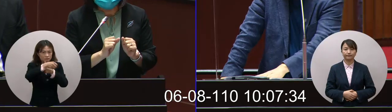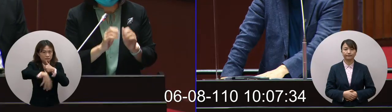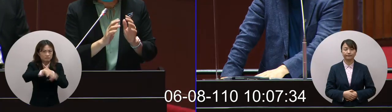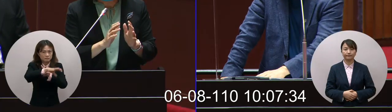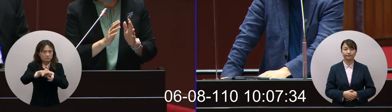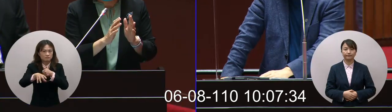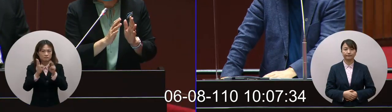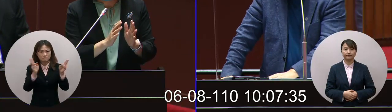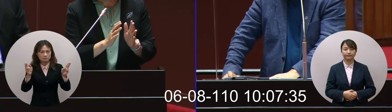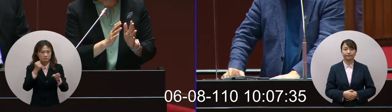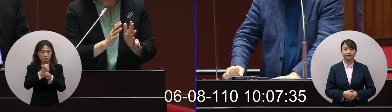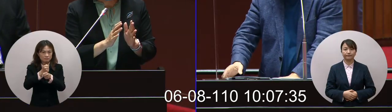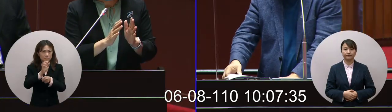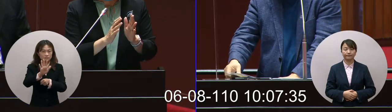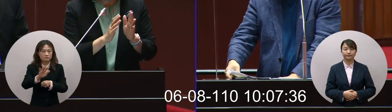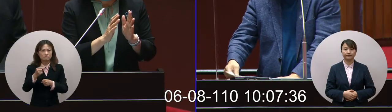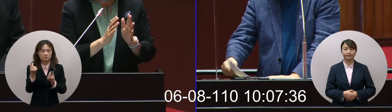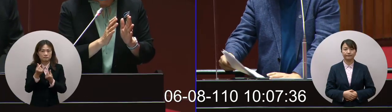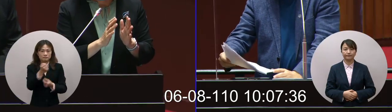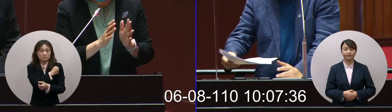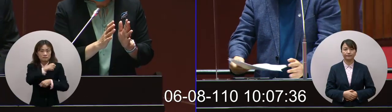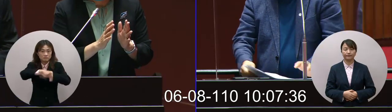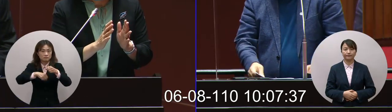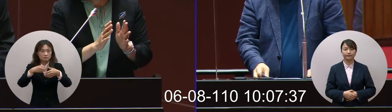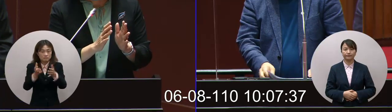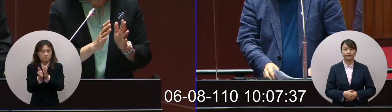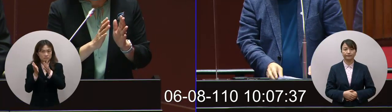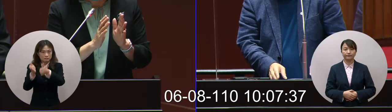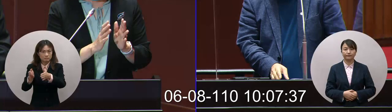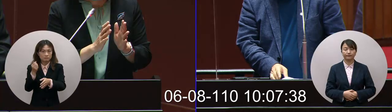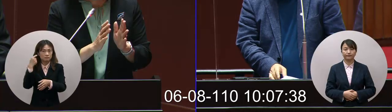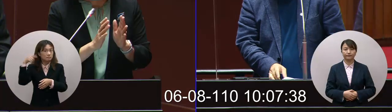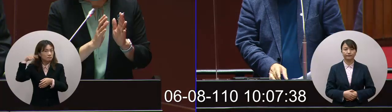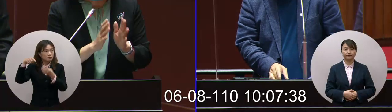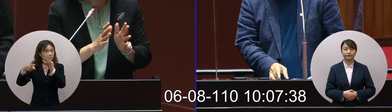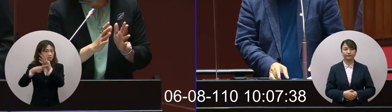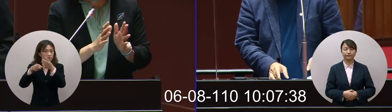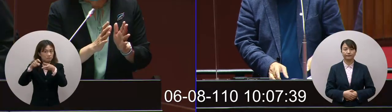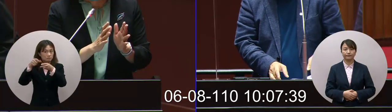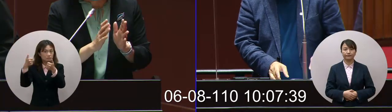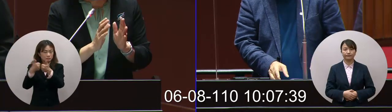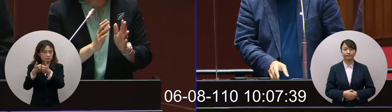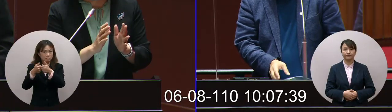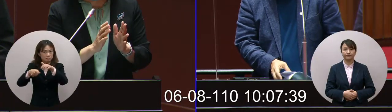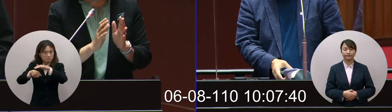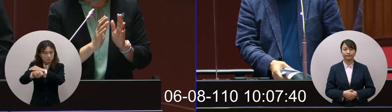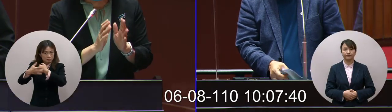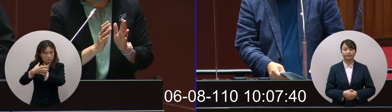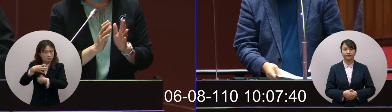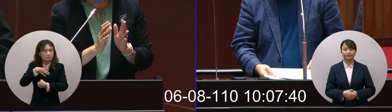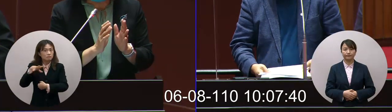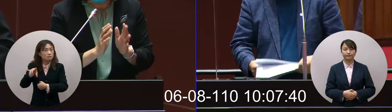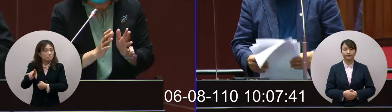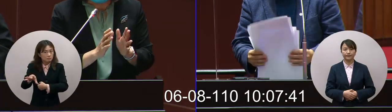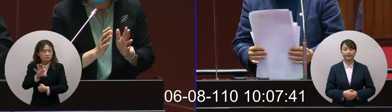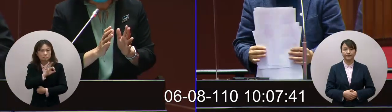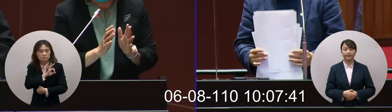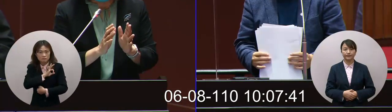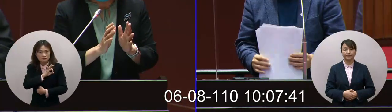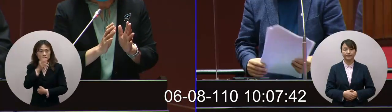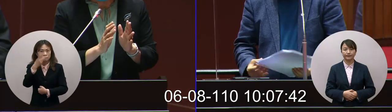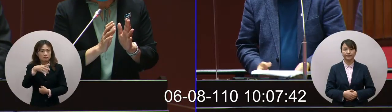动部的部分主要是针对啊职业工会的哈这些友保的会员哈，自营作业者跟无一定工作的雇